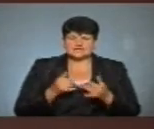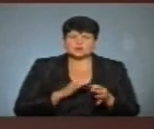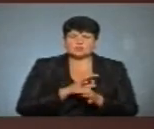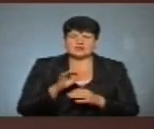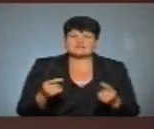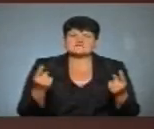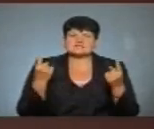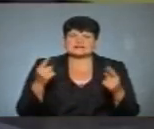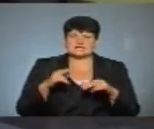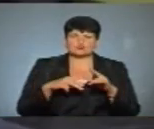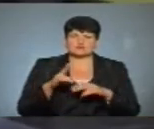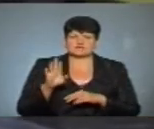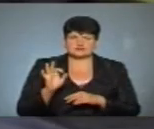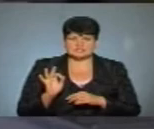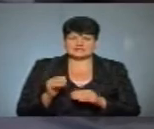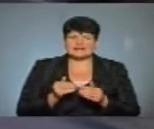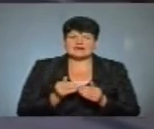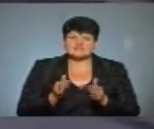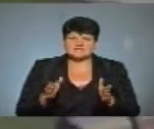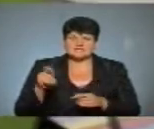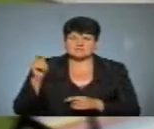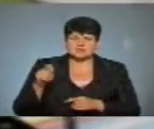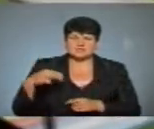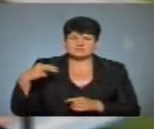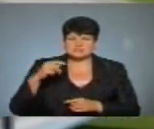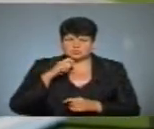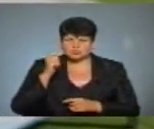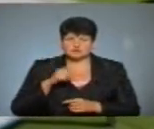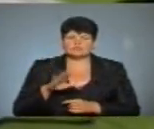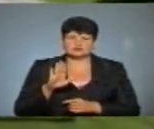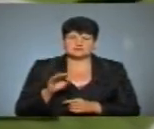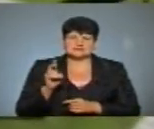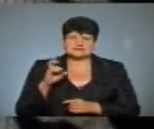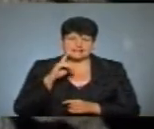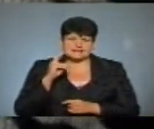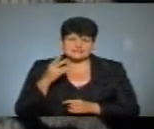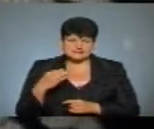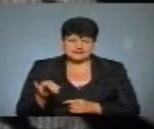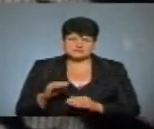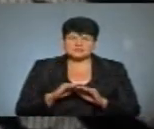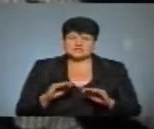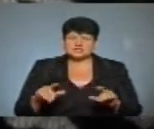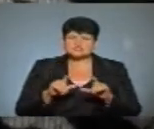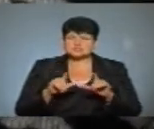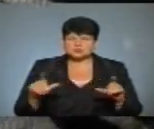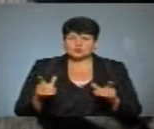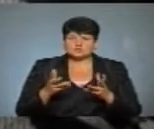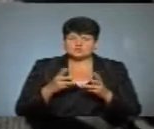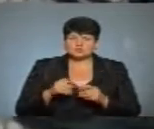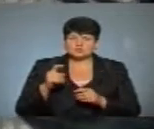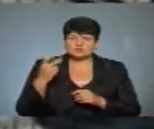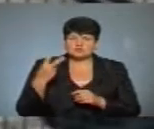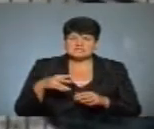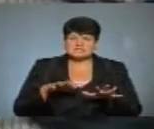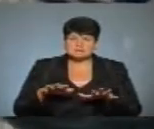проєкту «Велике будівництво». На відкриття приїхав президент України Володимир Зеленський. Дитячий садок розрахований на 120